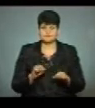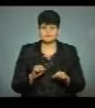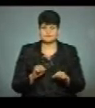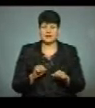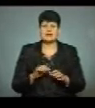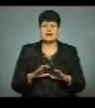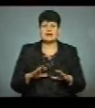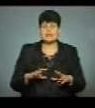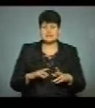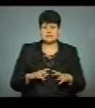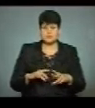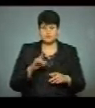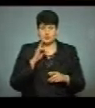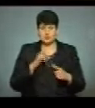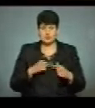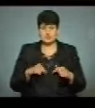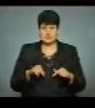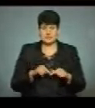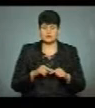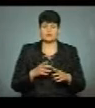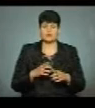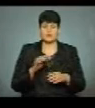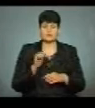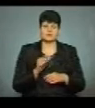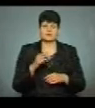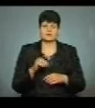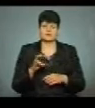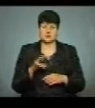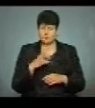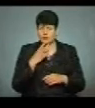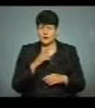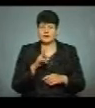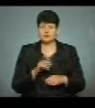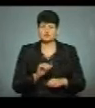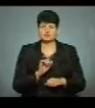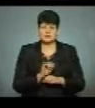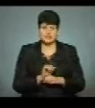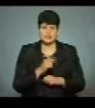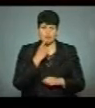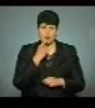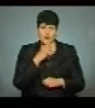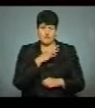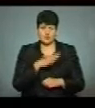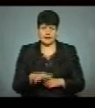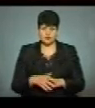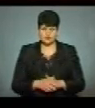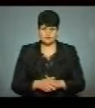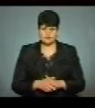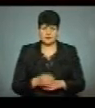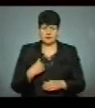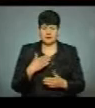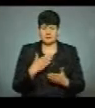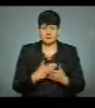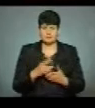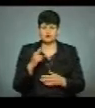Інструктор молодіжного осередку Всеукраїнської ради реанімації Андрій Данчак показує, як зупиняти критичну кровотечу. Ми маємо такий засіб,